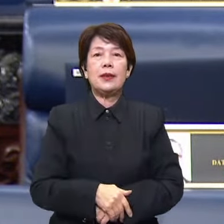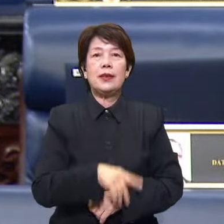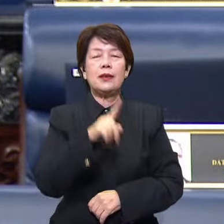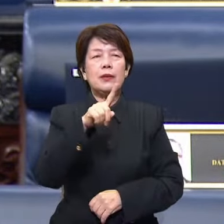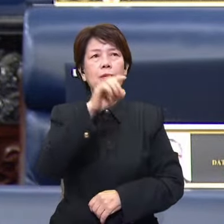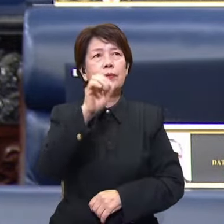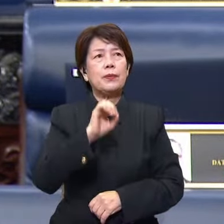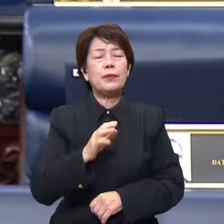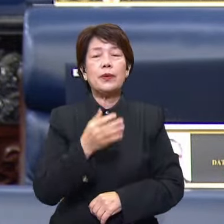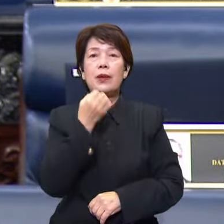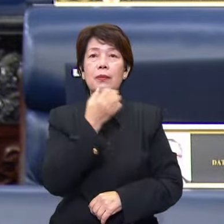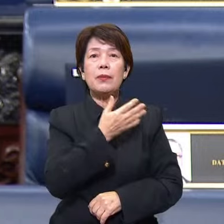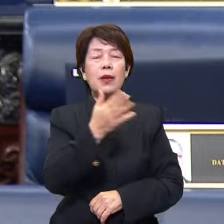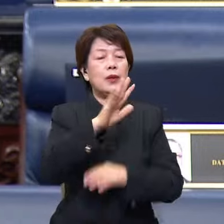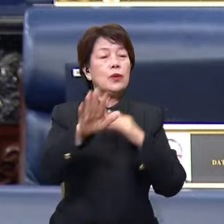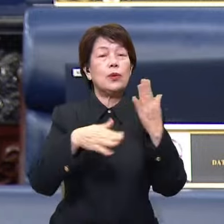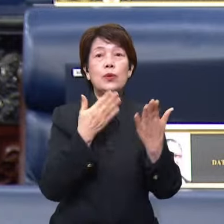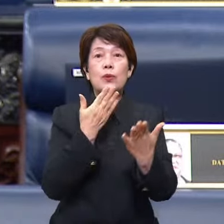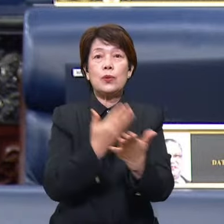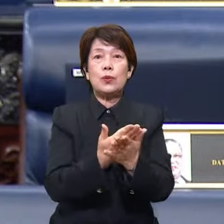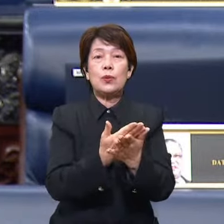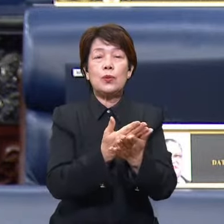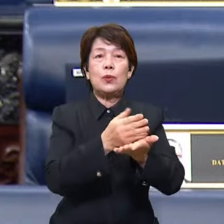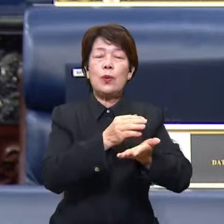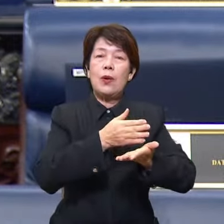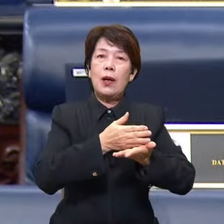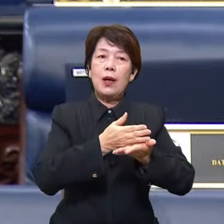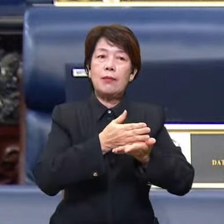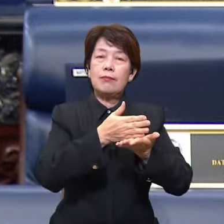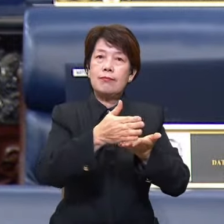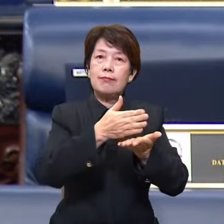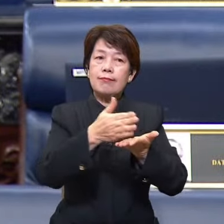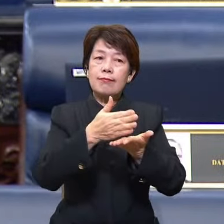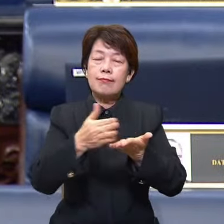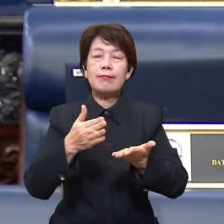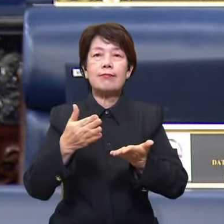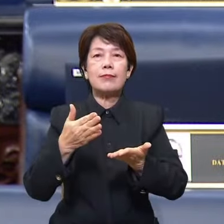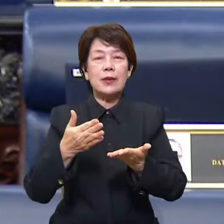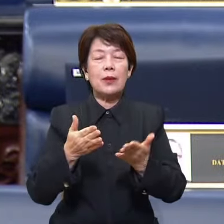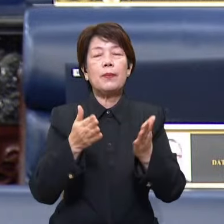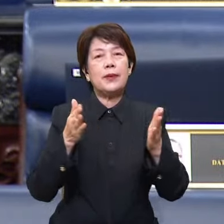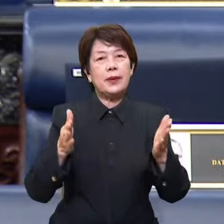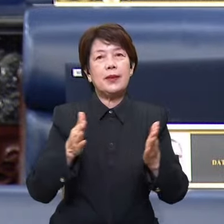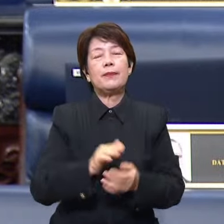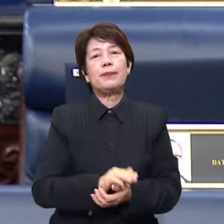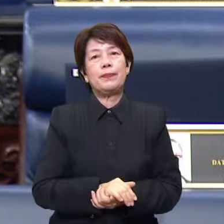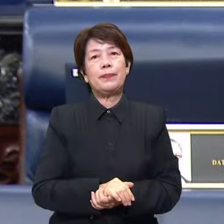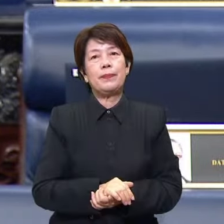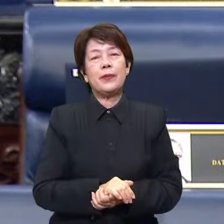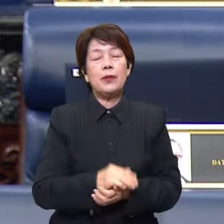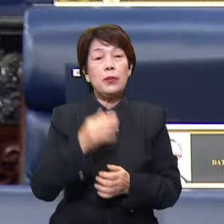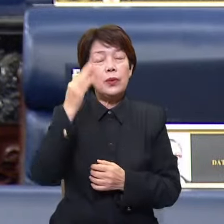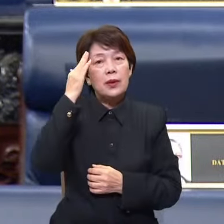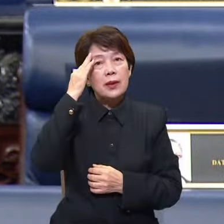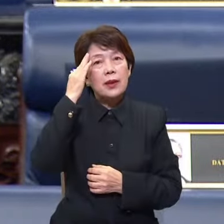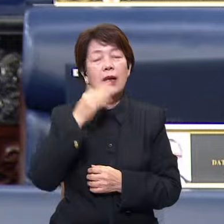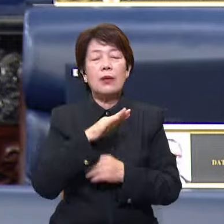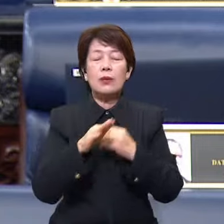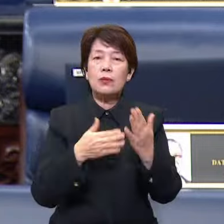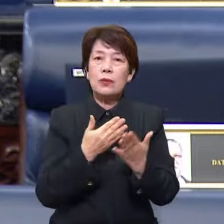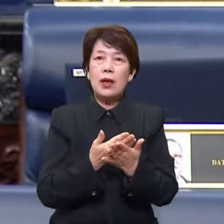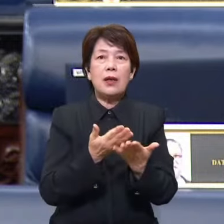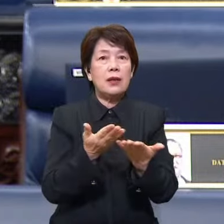daripada keseluruhan belanjawan. Agak besar juga ya. Walau bagaimanapun, kita juga sedar sebagai